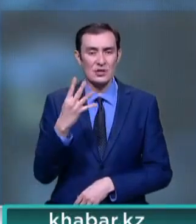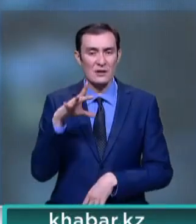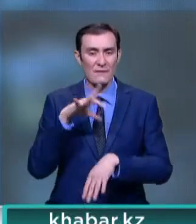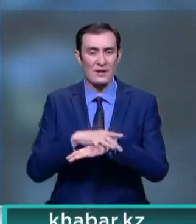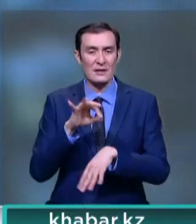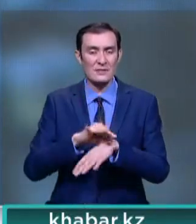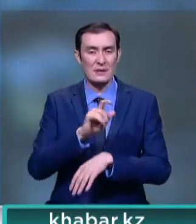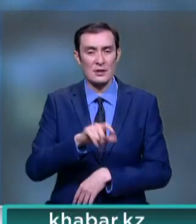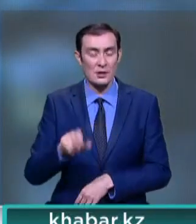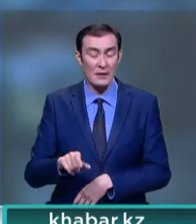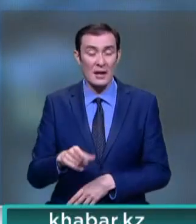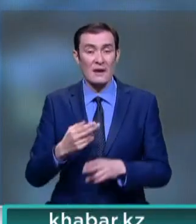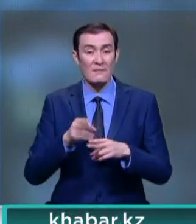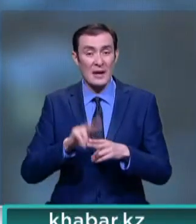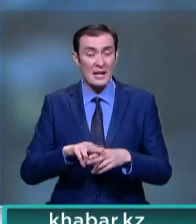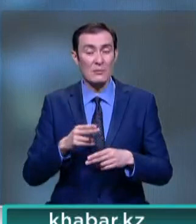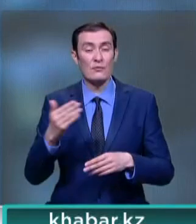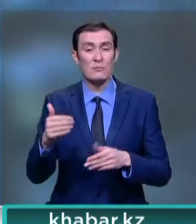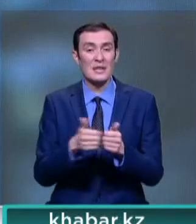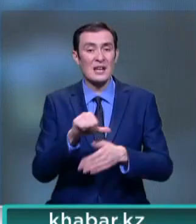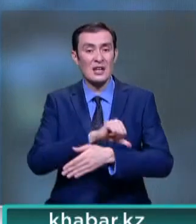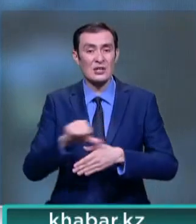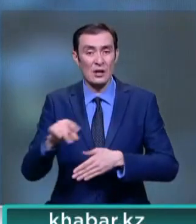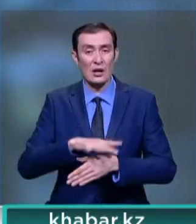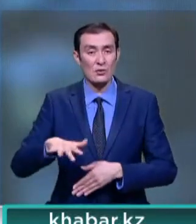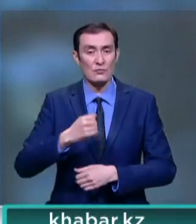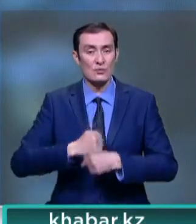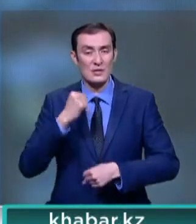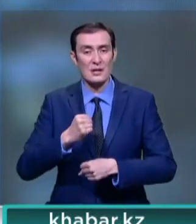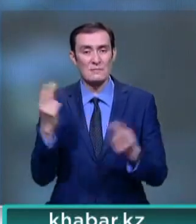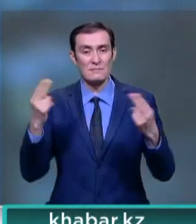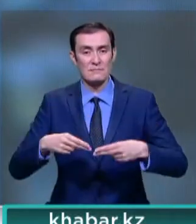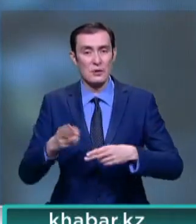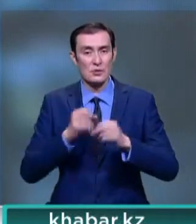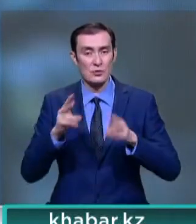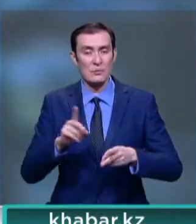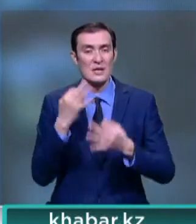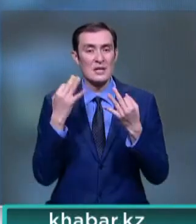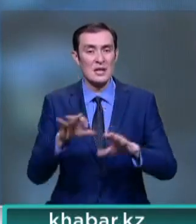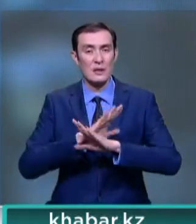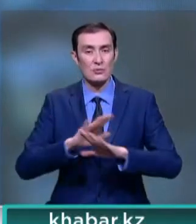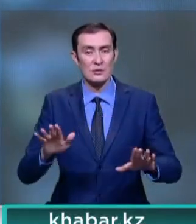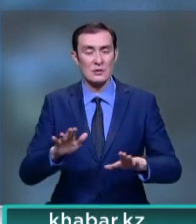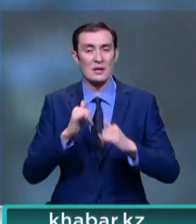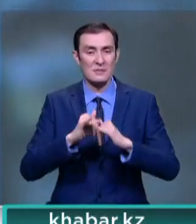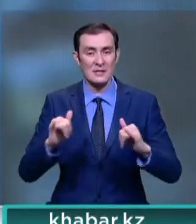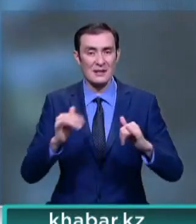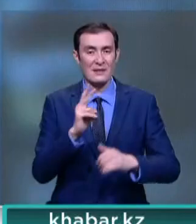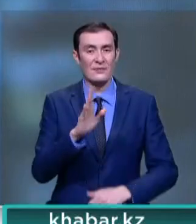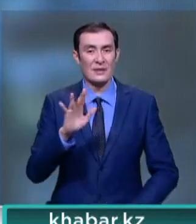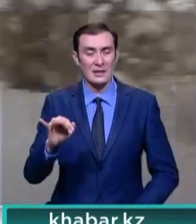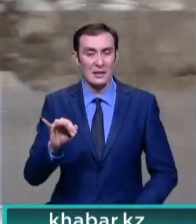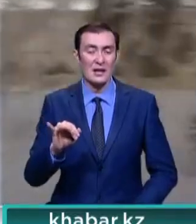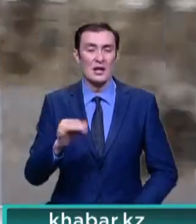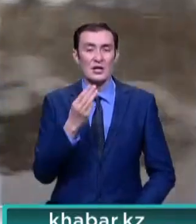154 факта. В этой связи в приграничных районах усилили меры безопасности, чтобы не допустить распространения